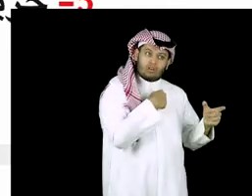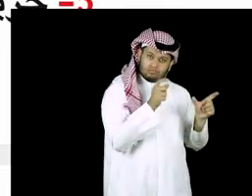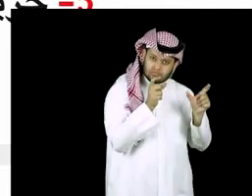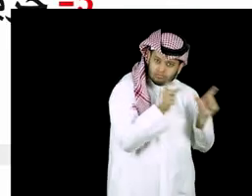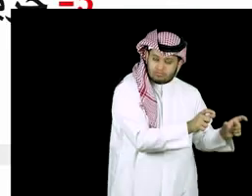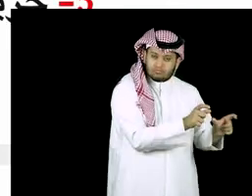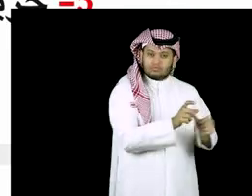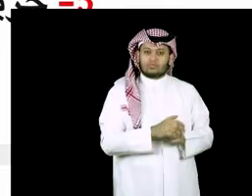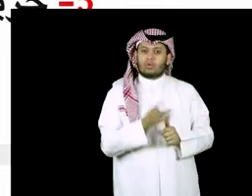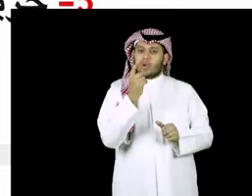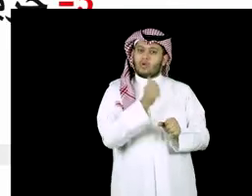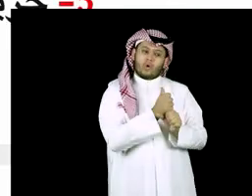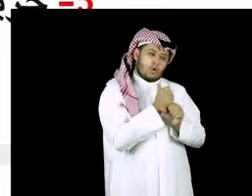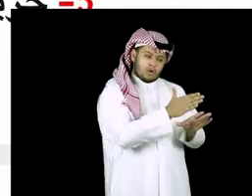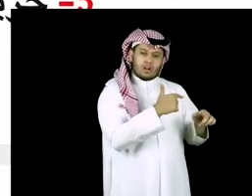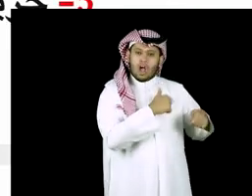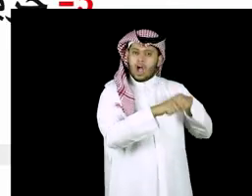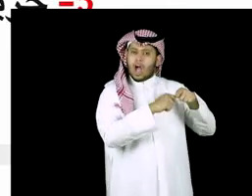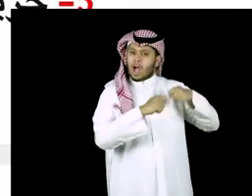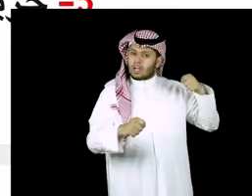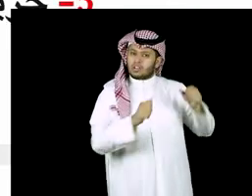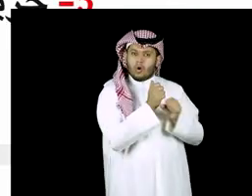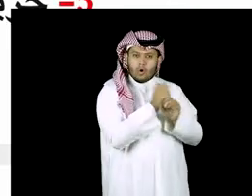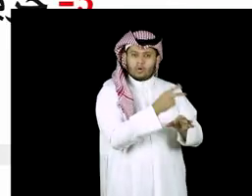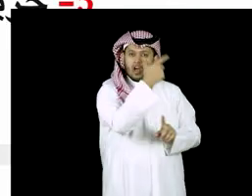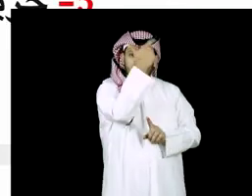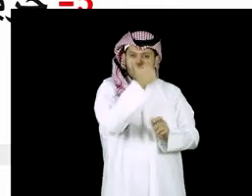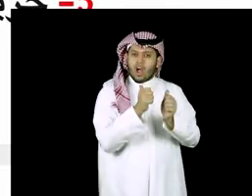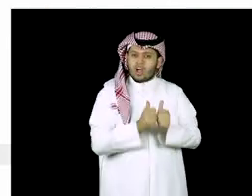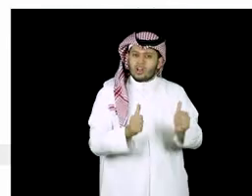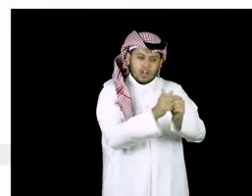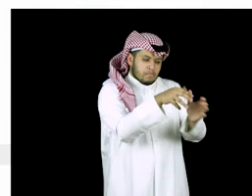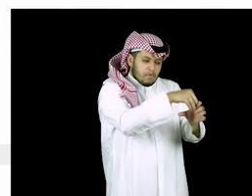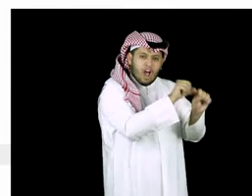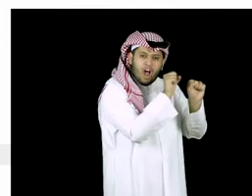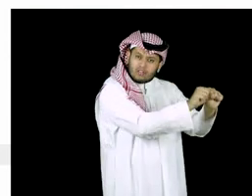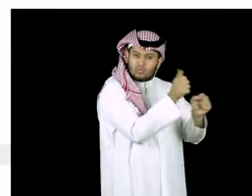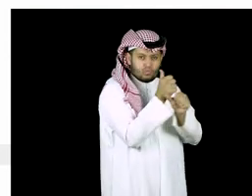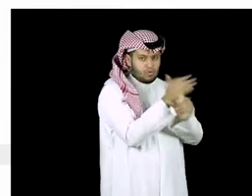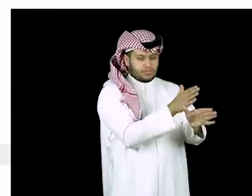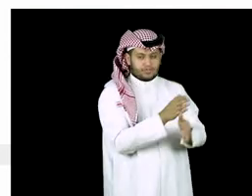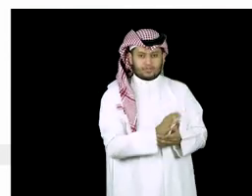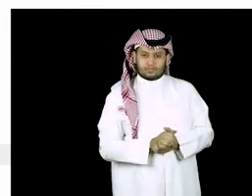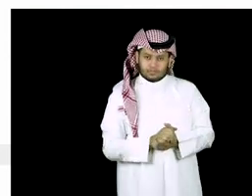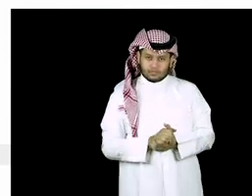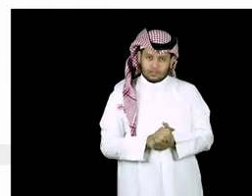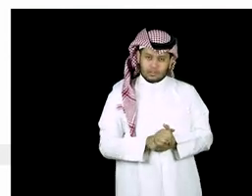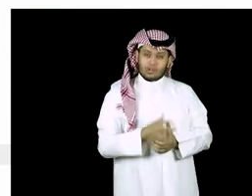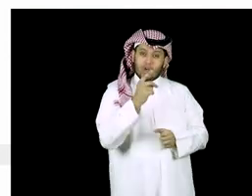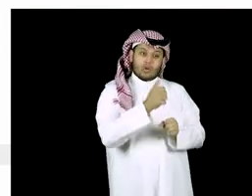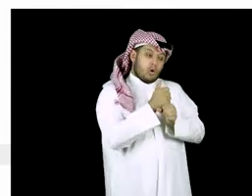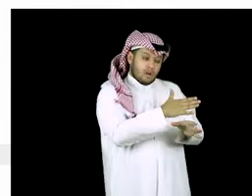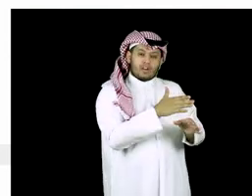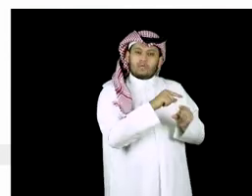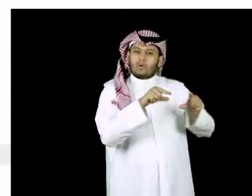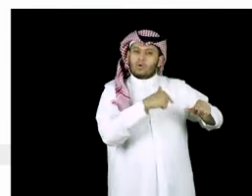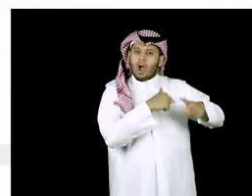حرية الاعتقاد وإجراء أحكام الأحوال الشخصية فيما بينهم. وحرية الاعتقاد